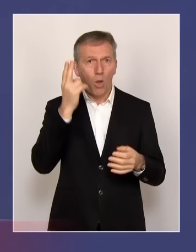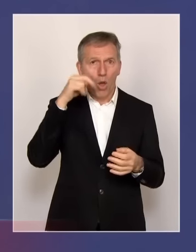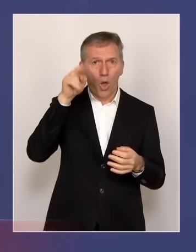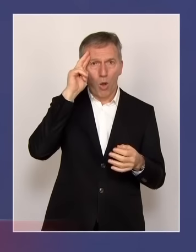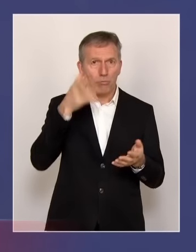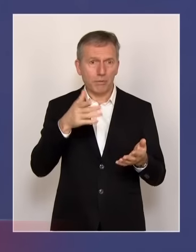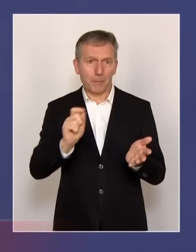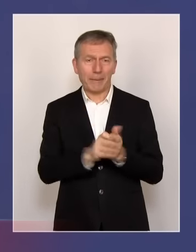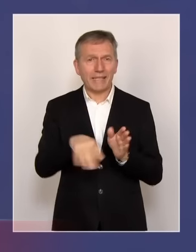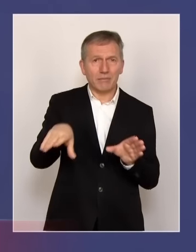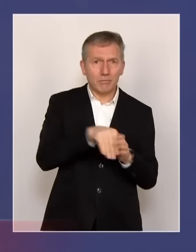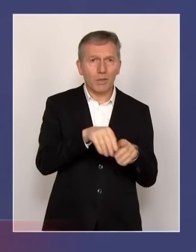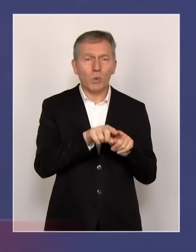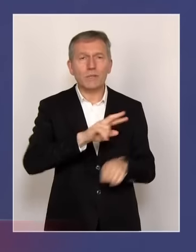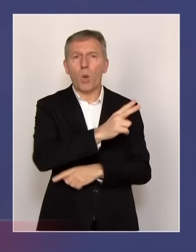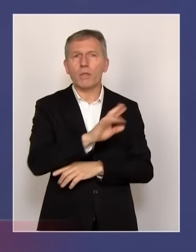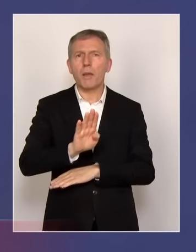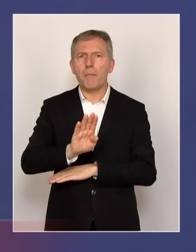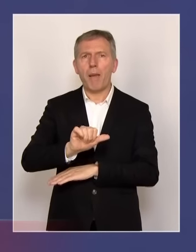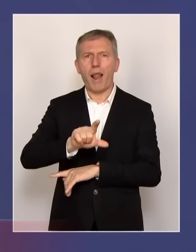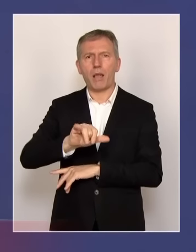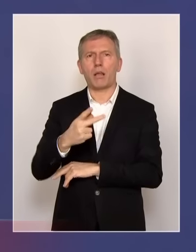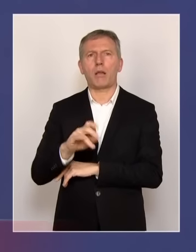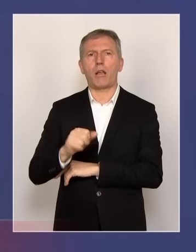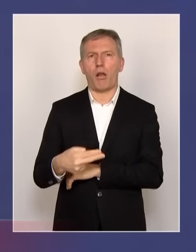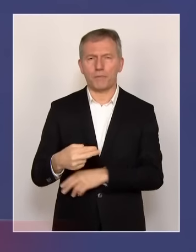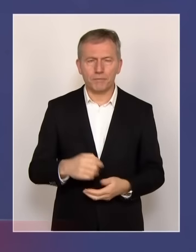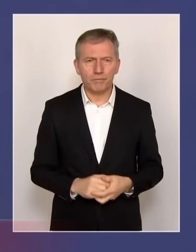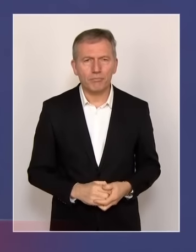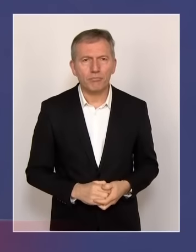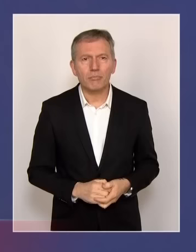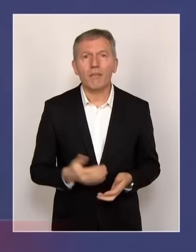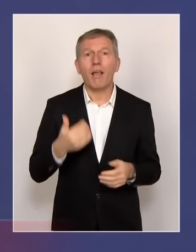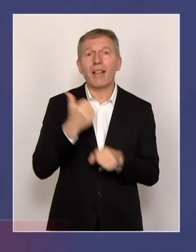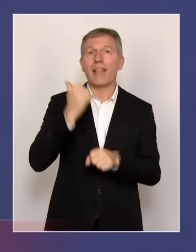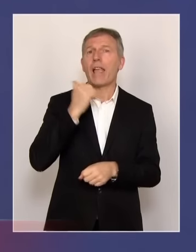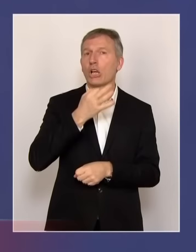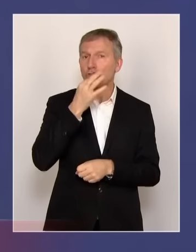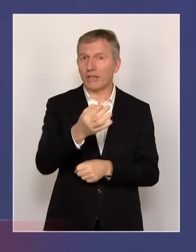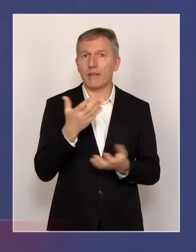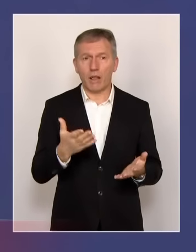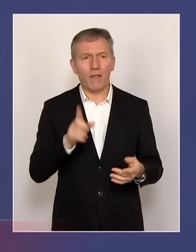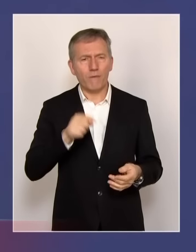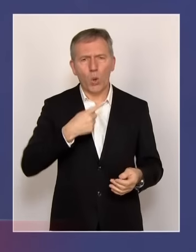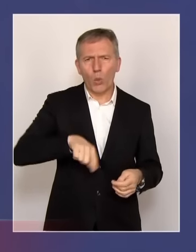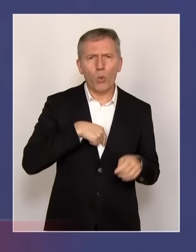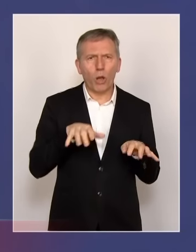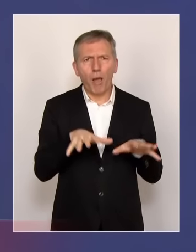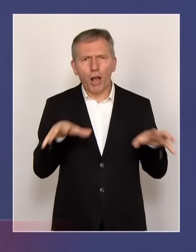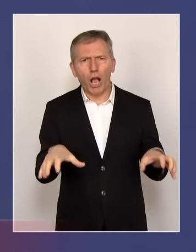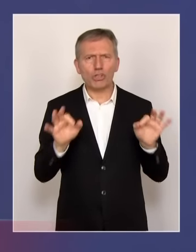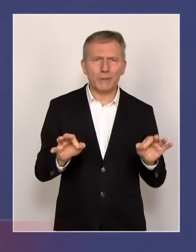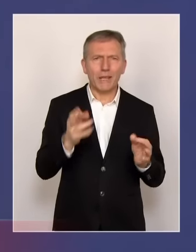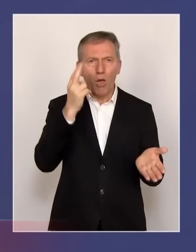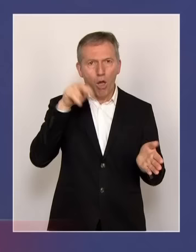moment venu comme les Balkans occidentaux. Je l'ai dit l'an dernier à Bratislava, il nous revient d'assurer leur ancrage européen, de soutenir dès